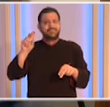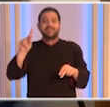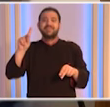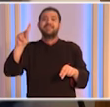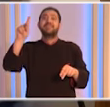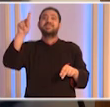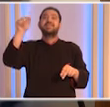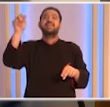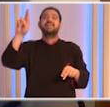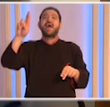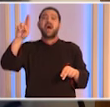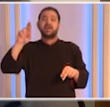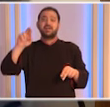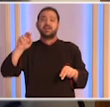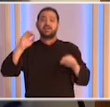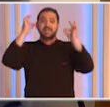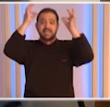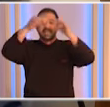Da, dar